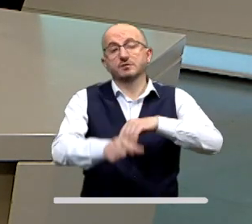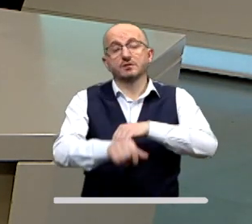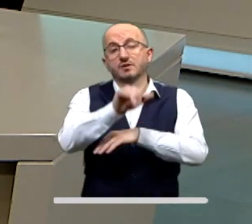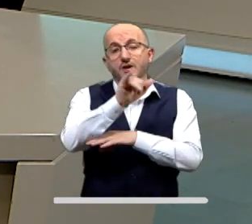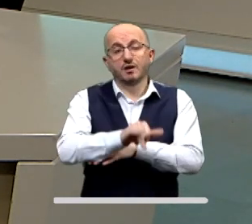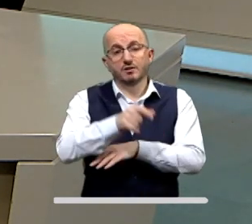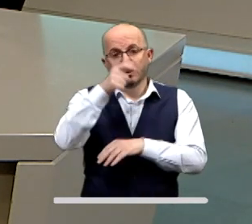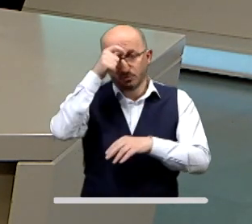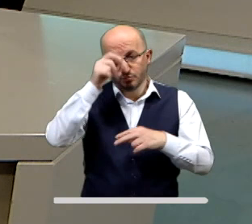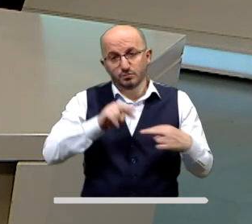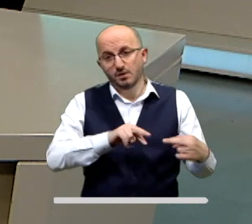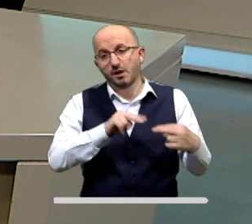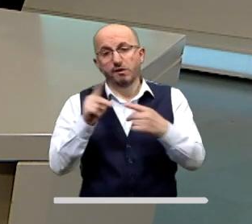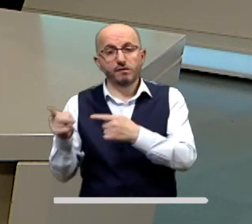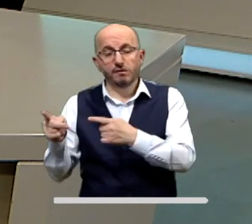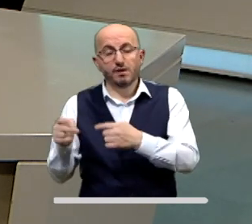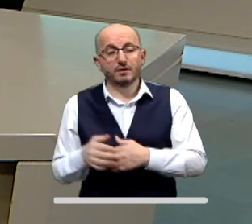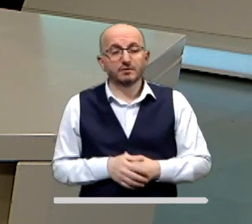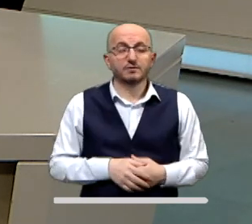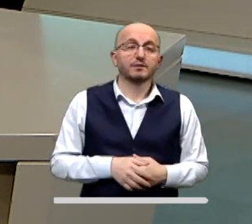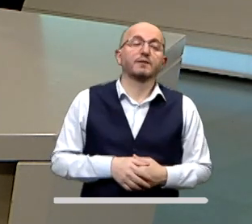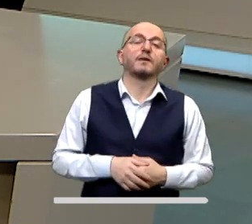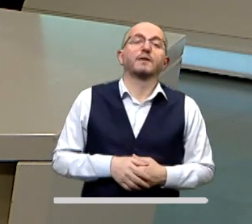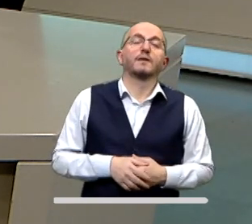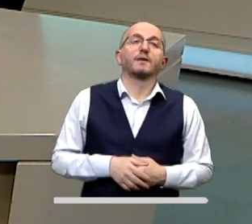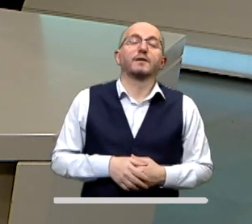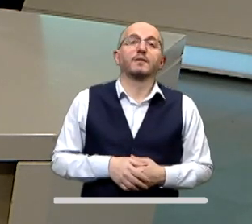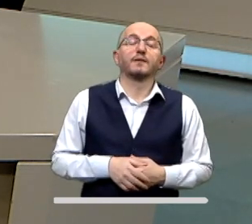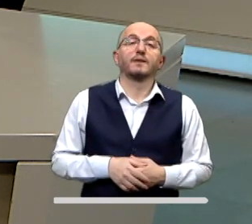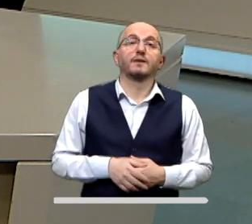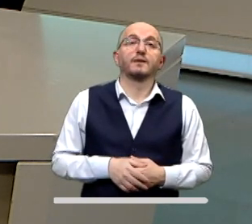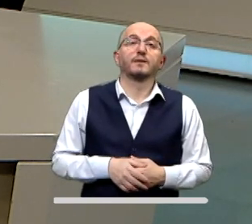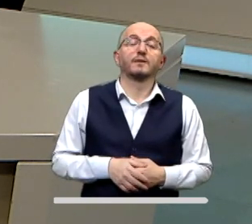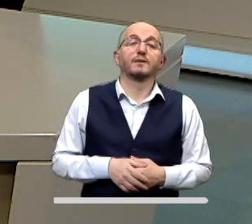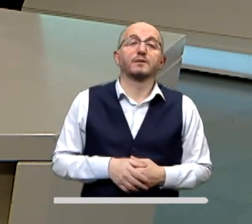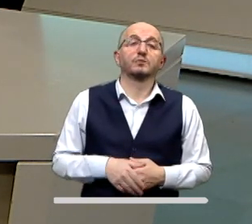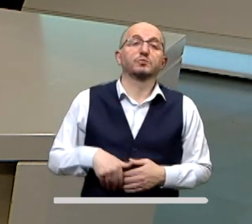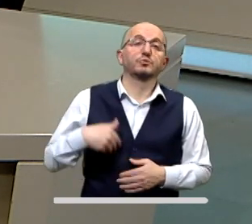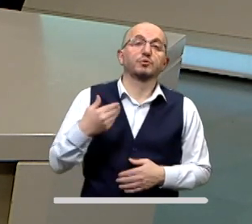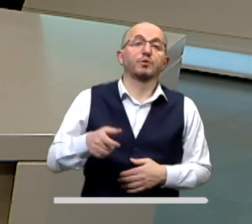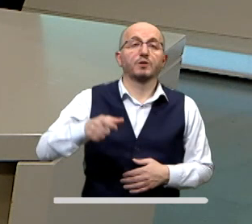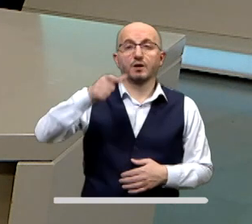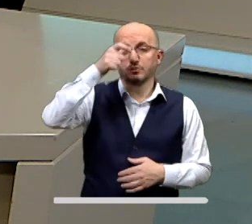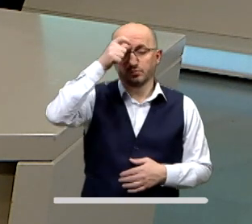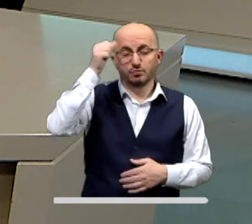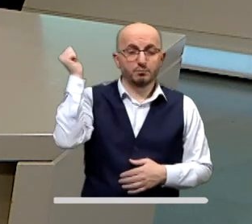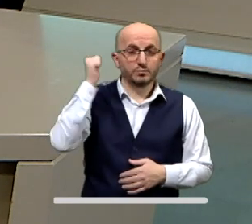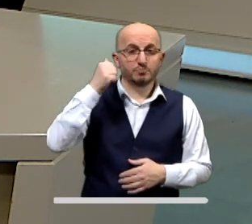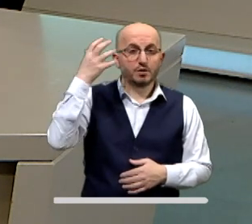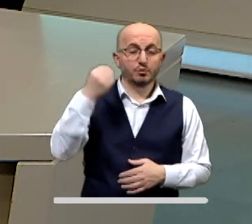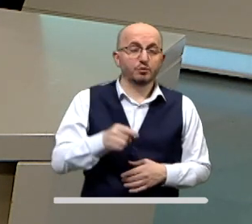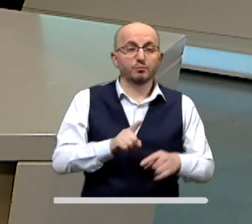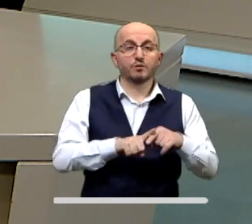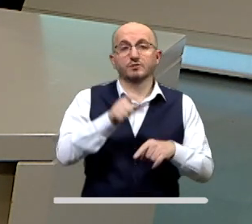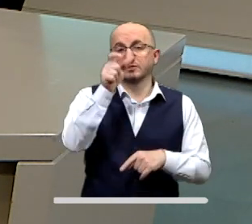Türk'e geçerse ve geçtiyse ve sonra Türk pişman olup da o